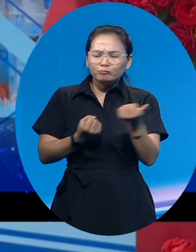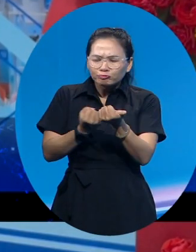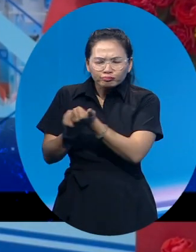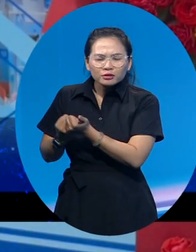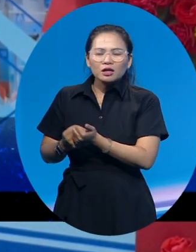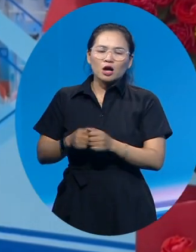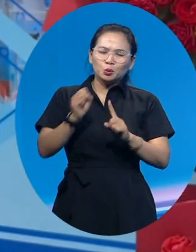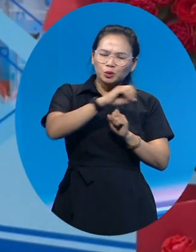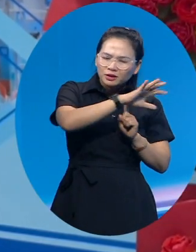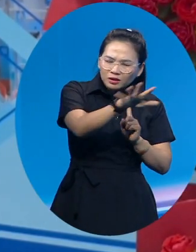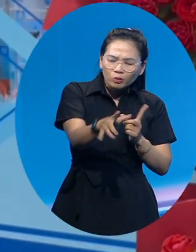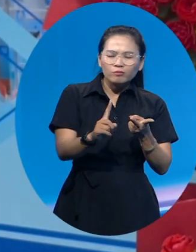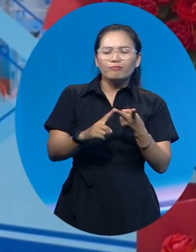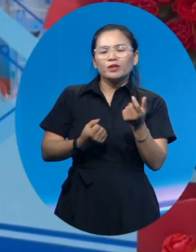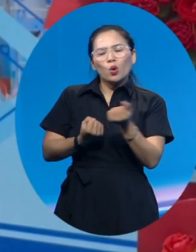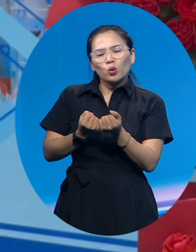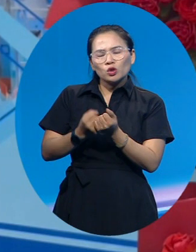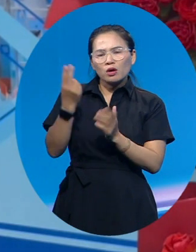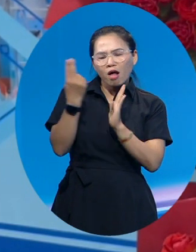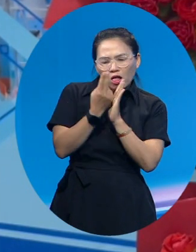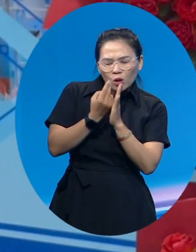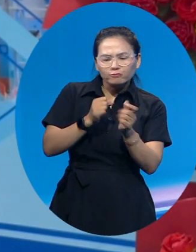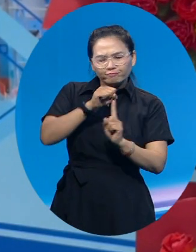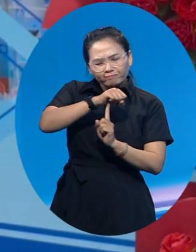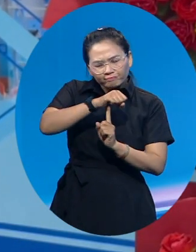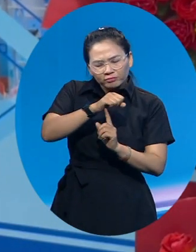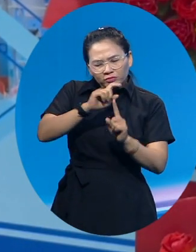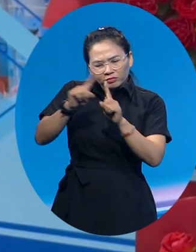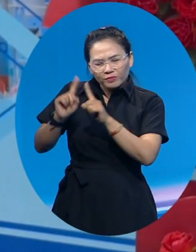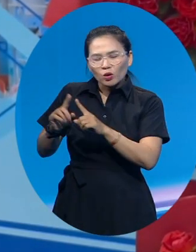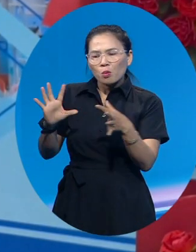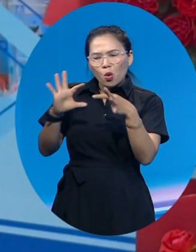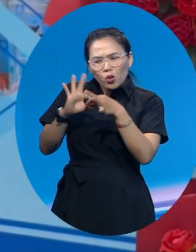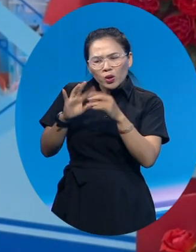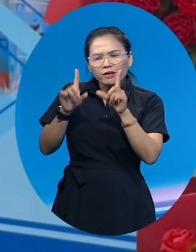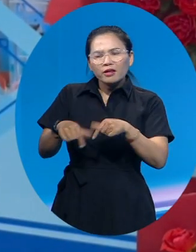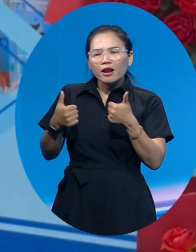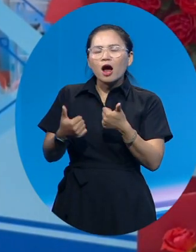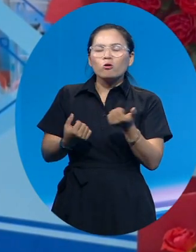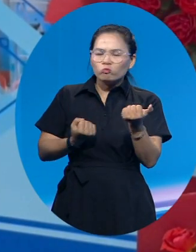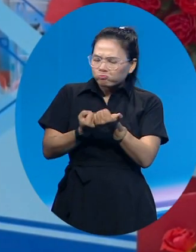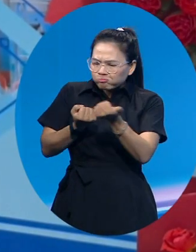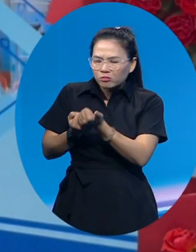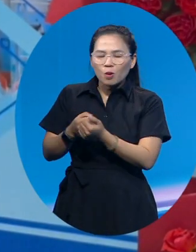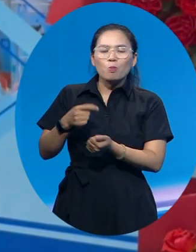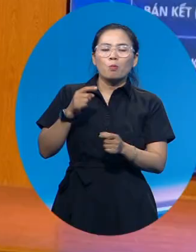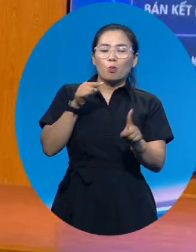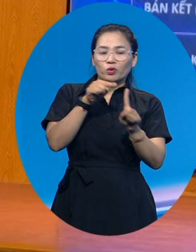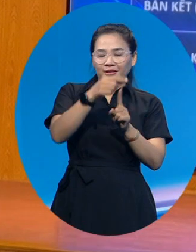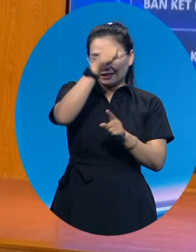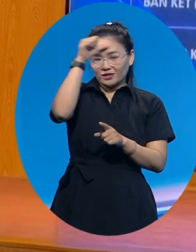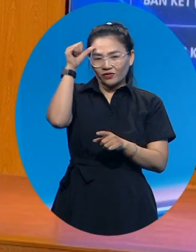chút về truyền thông, một chút về nghệ thuật, một chút về những cái mối quan hệ để làm sao cho các em có những cái sự trải nghiệm tốt